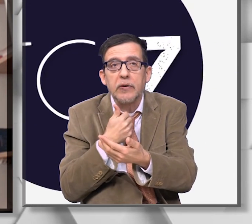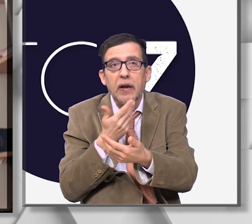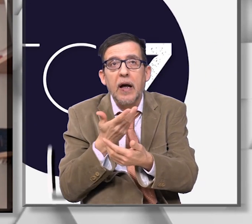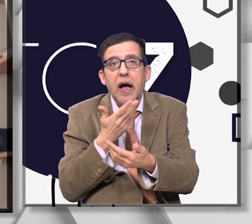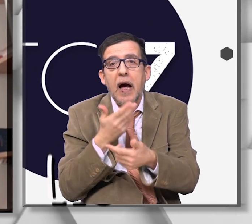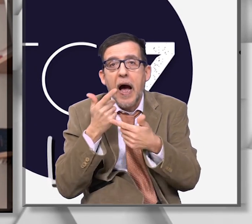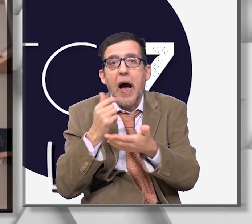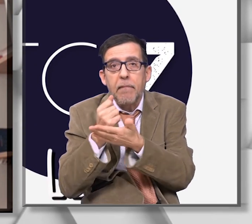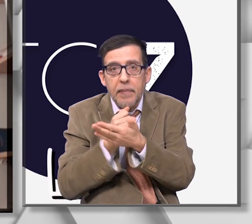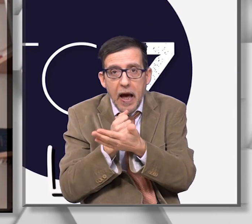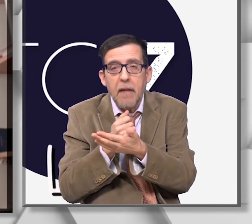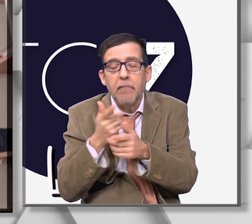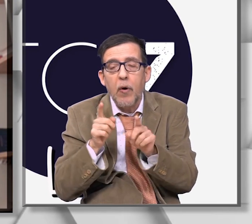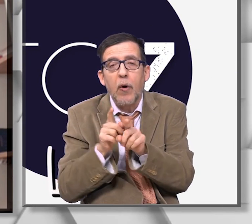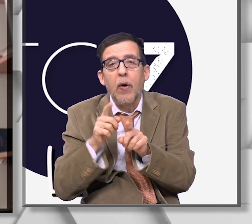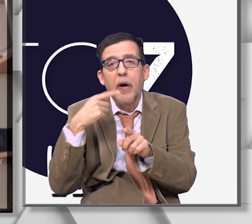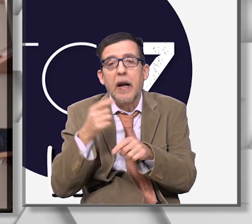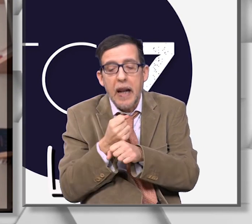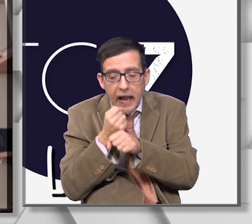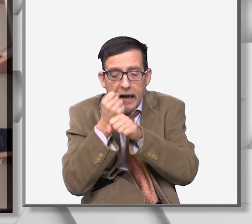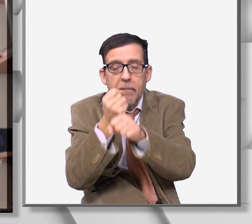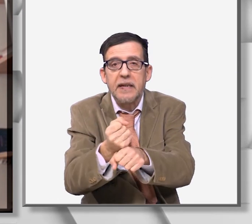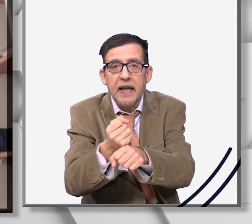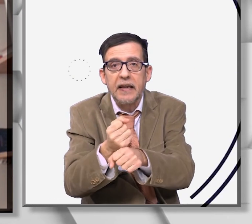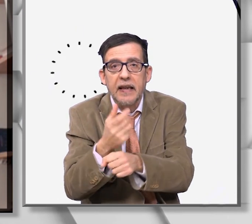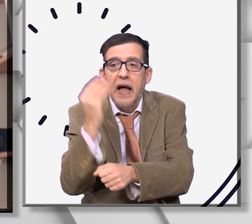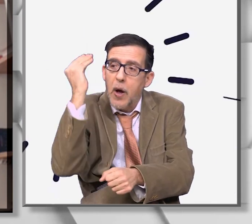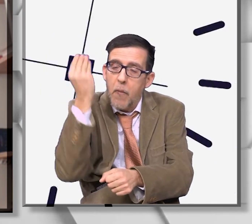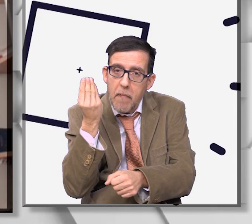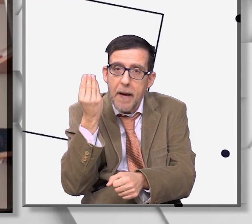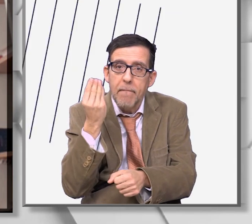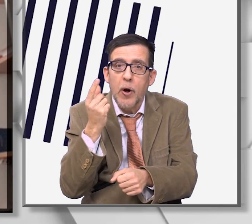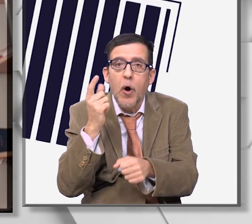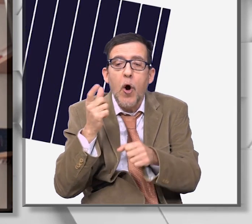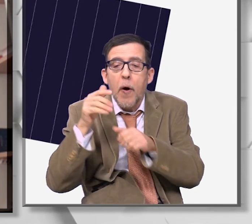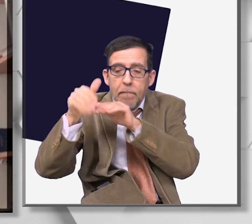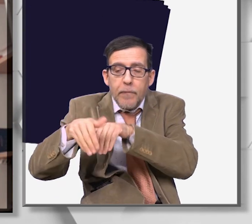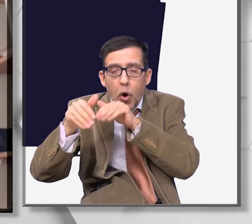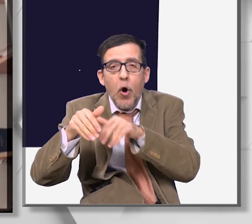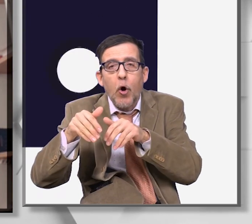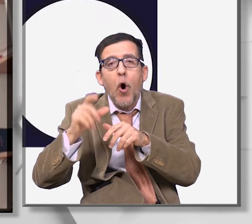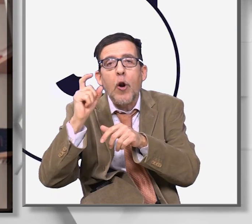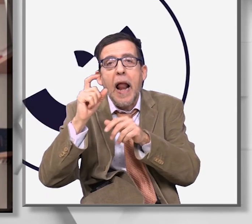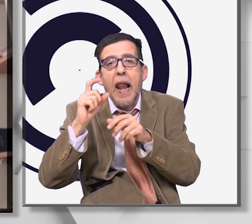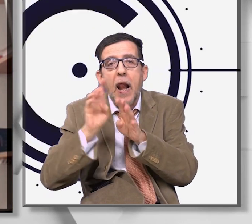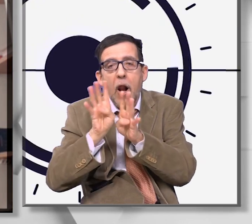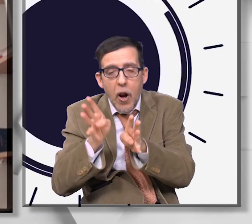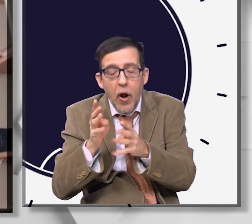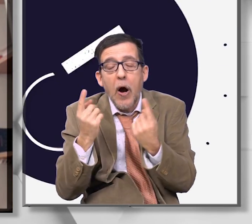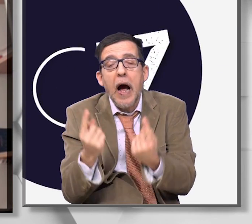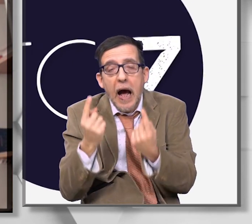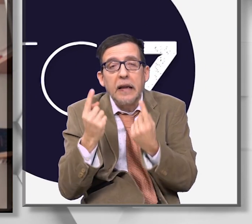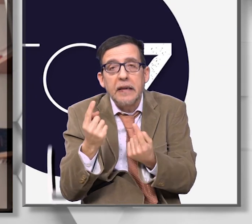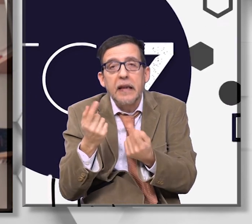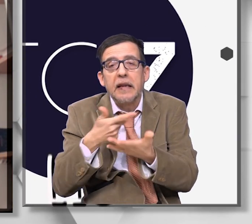garantito nel medesimo la rappresentanza di un membro dei corallari attendiamo di poterla vedere applicata